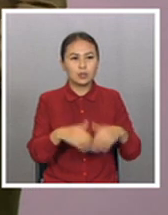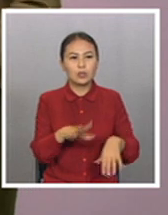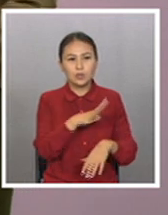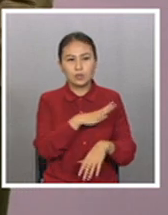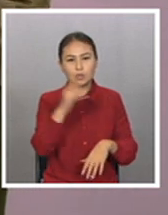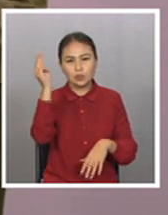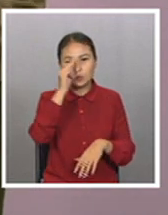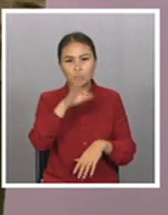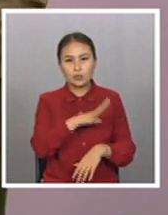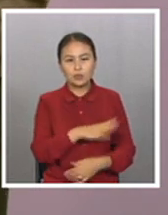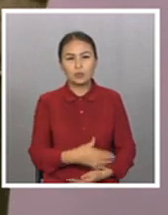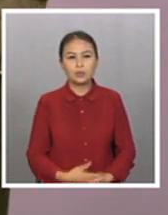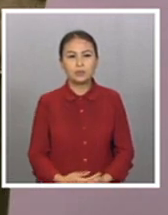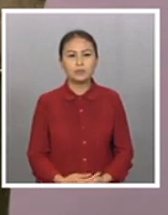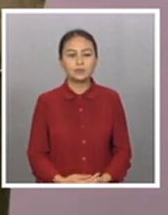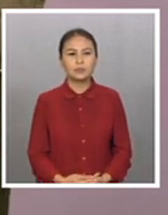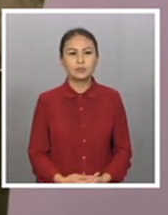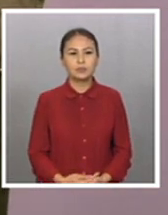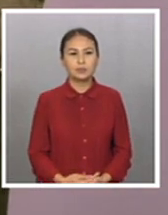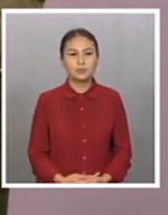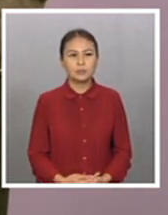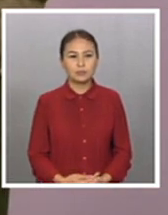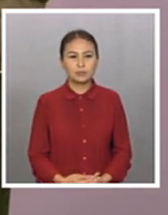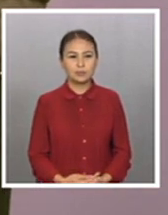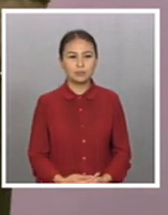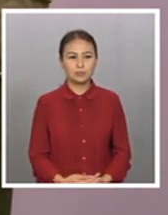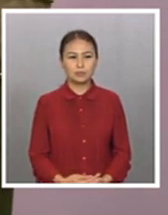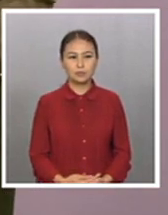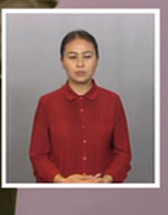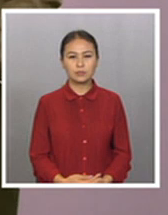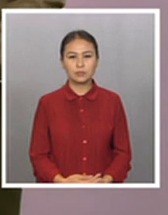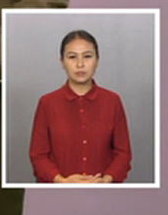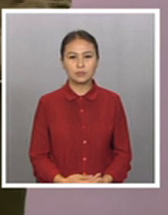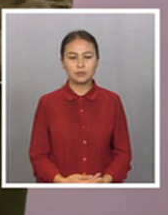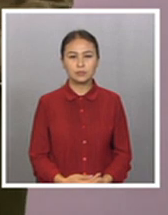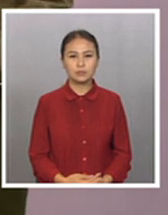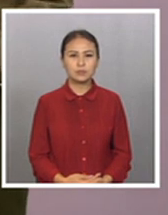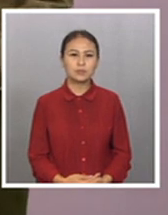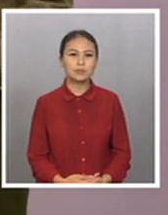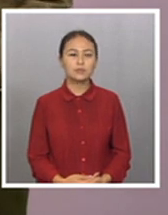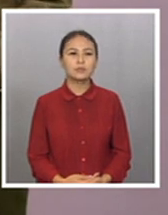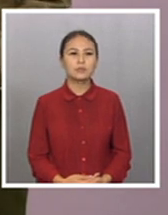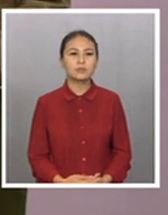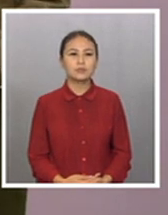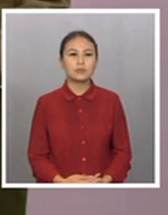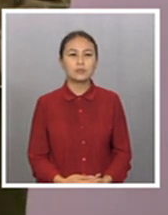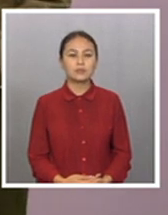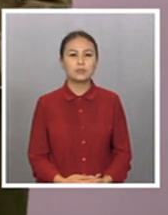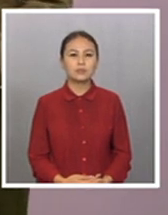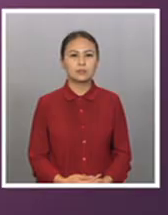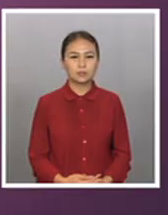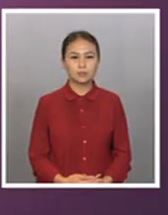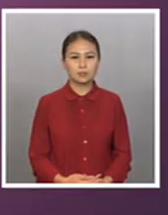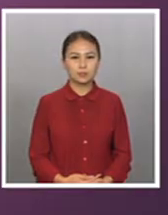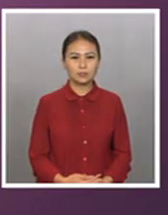арқылы шешілетін есептерді құрастыруда үйрендіңдер. Бүгінгі сабағымыз аяқталды. Сау болыңдар.